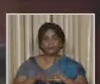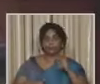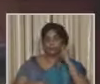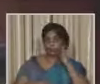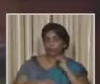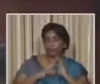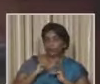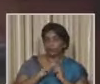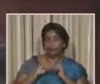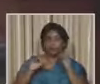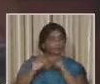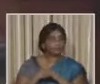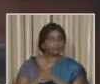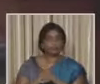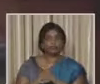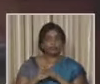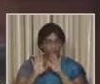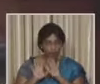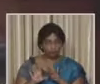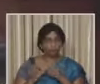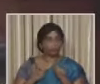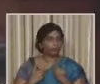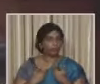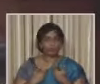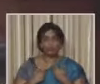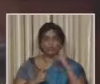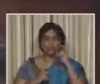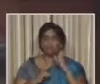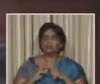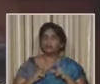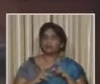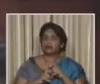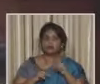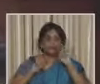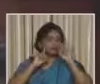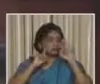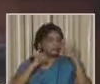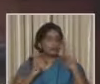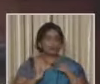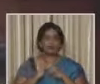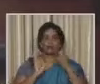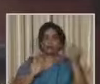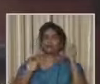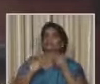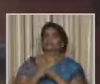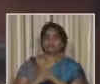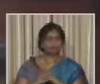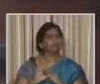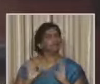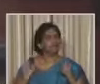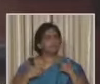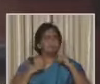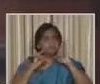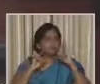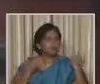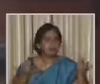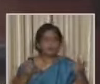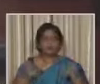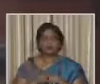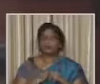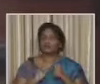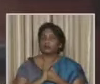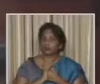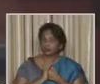விருதினை வழங்கியிருந்தார். எனவே 2015 அவர் பயங்கரவாத செயலுக்கோ, அவர்களது பிள்ளைகள் பயங்கரவாத செயல்கள் பற்றியோ